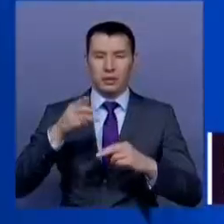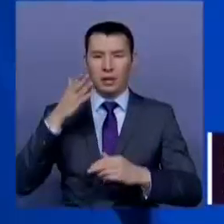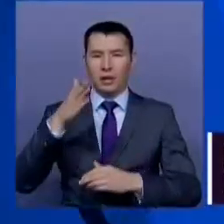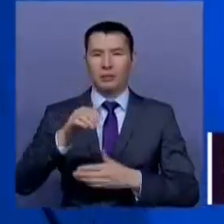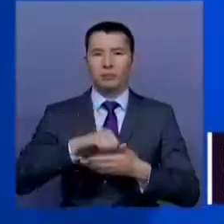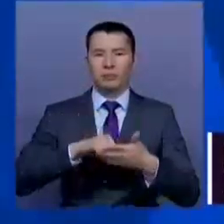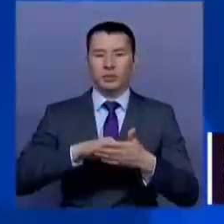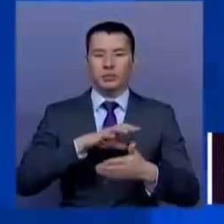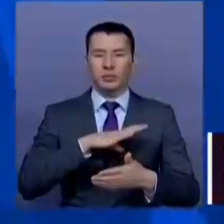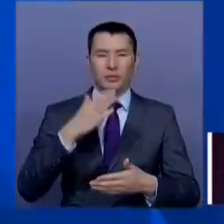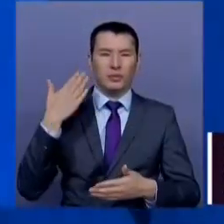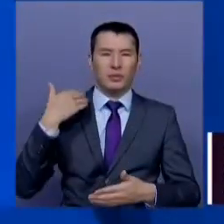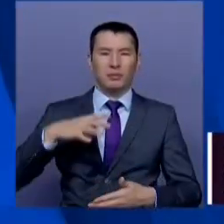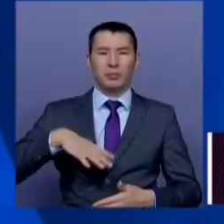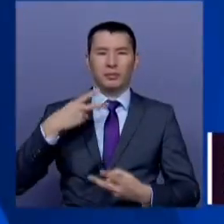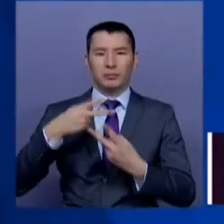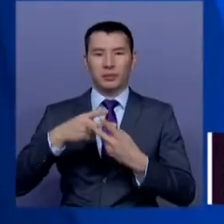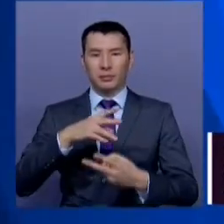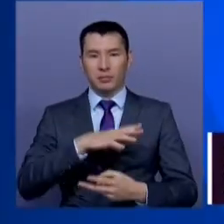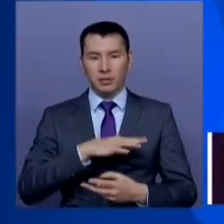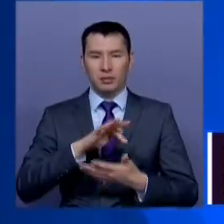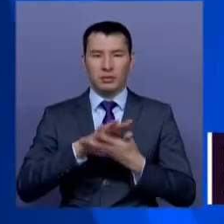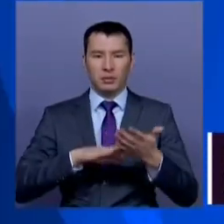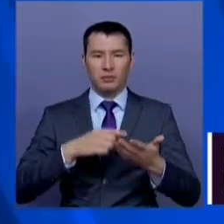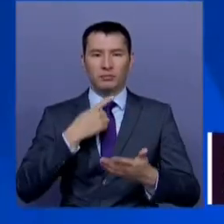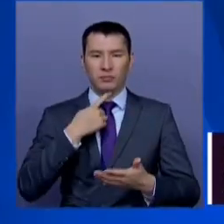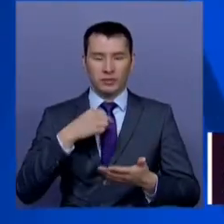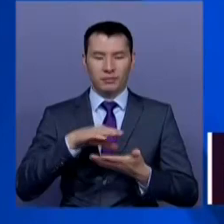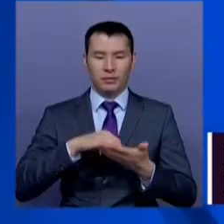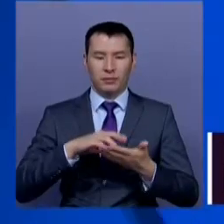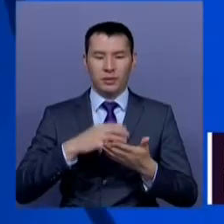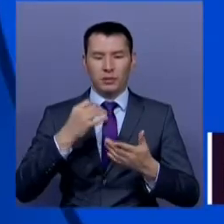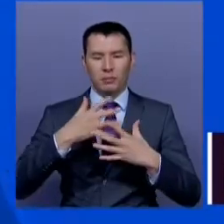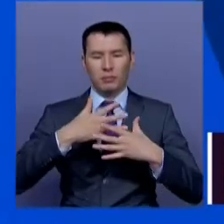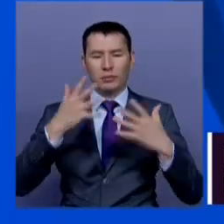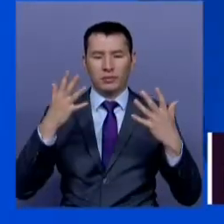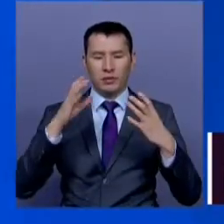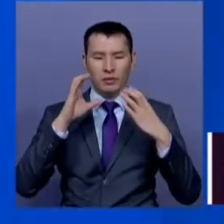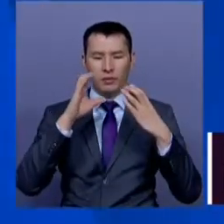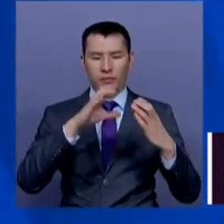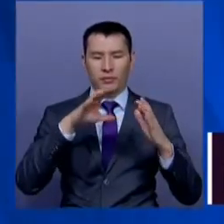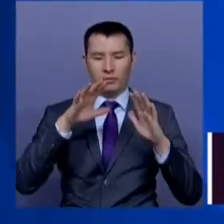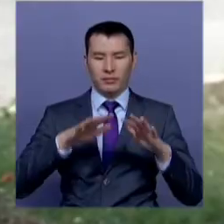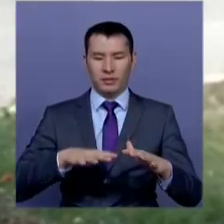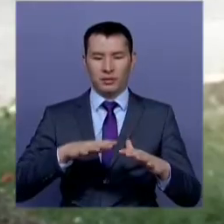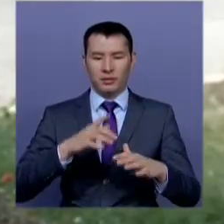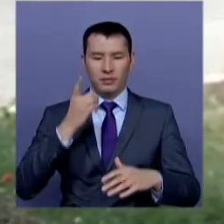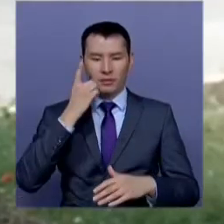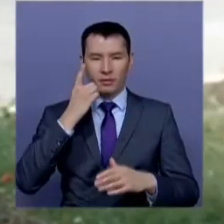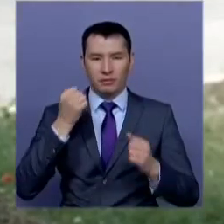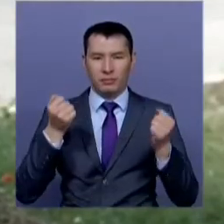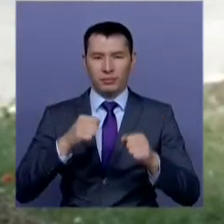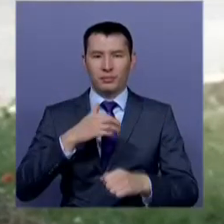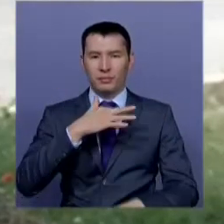те, кто ранее был судим. А чаще всего кража смартфонов происходит в общественном транспорте. Потому горожан призывают к бдительности. Очень